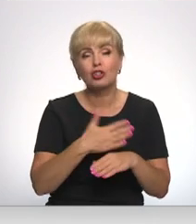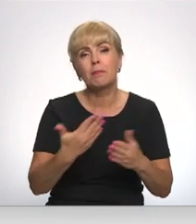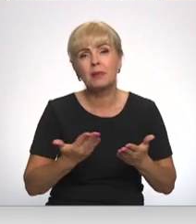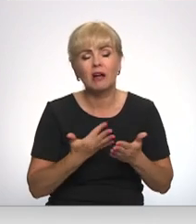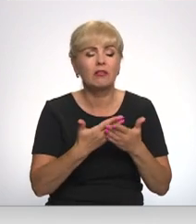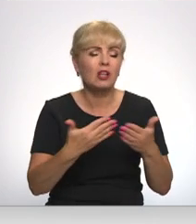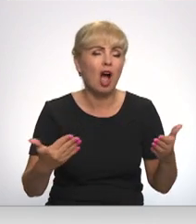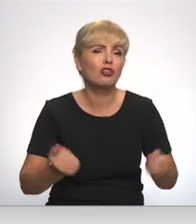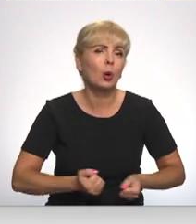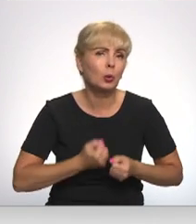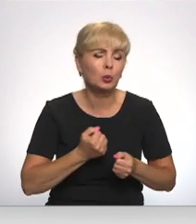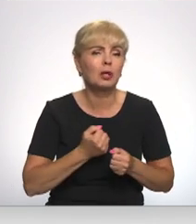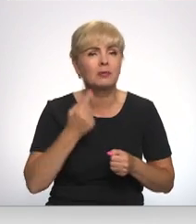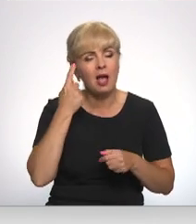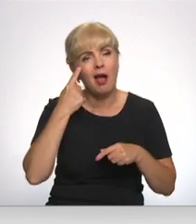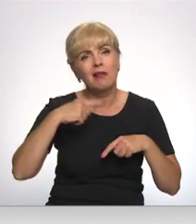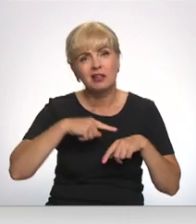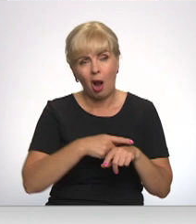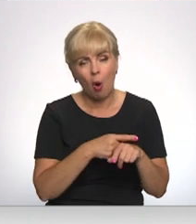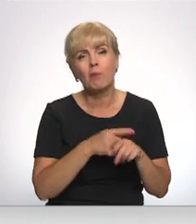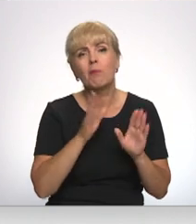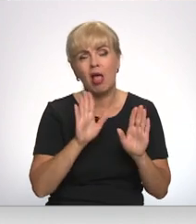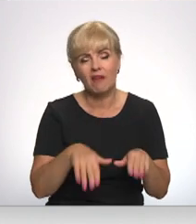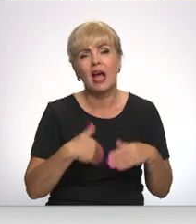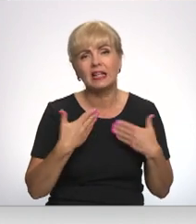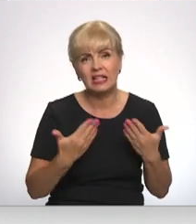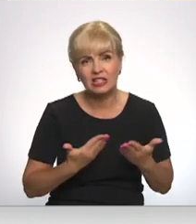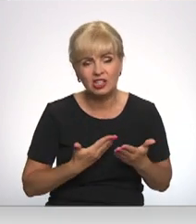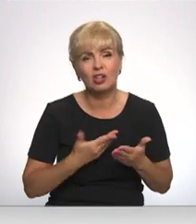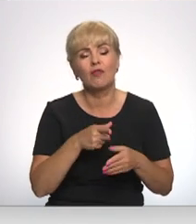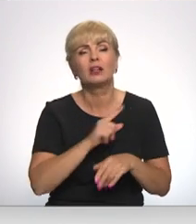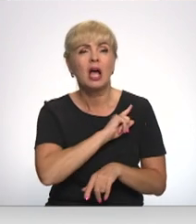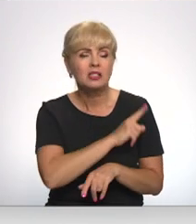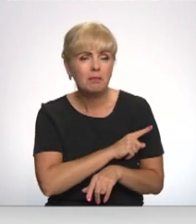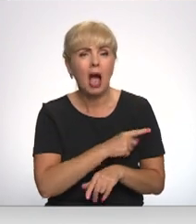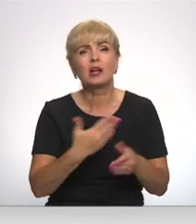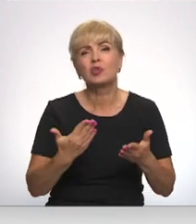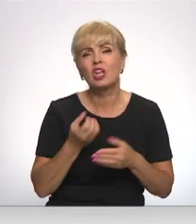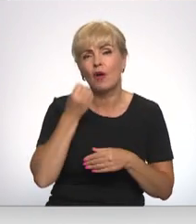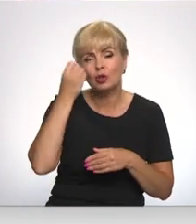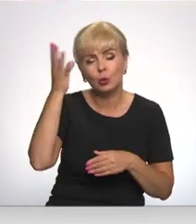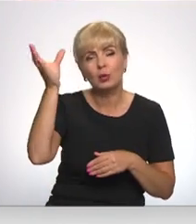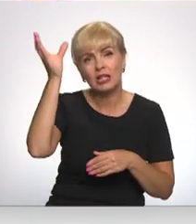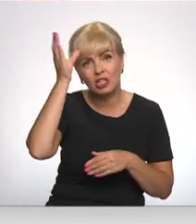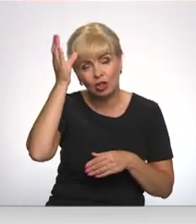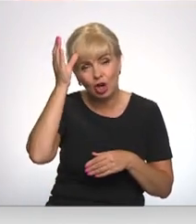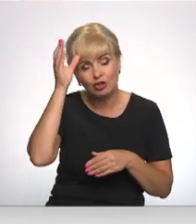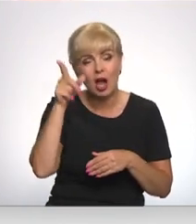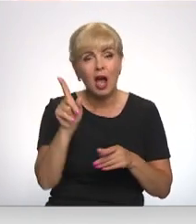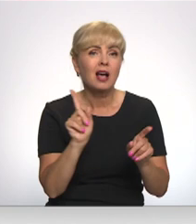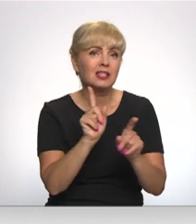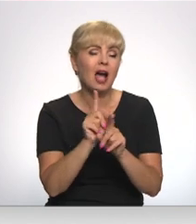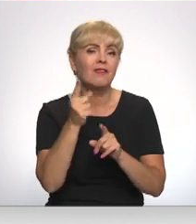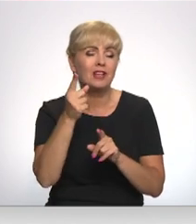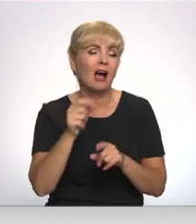dažādas grūtības un traumas. Un faktiski, lai to izdzīvotu, ir vajadzīgi tiešām gan spēks, gan dzīves gudrība un arī zināšanas. Red TV satiek viena